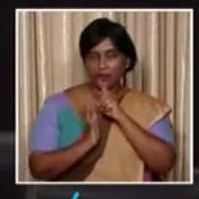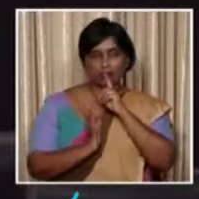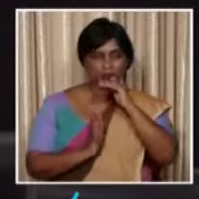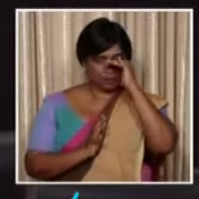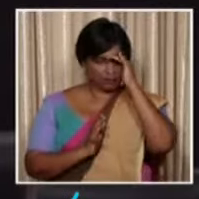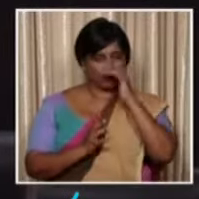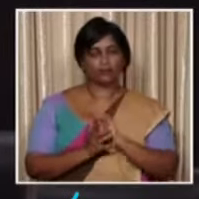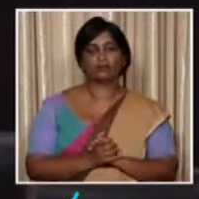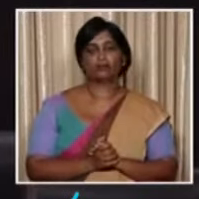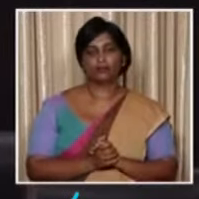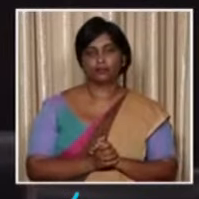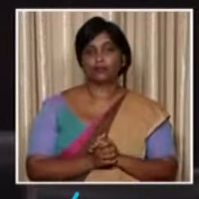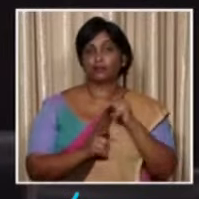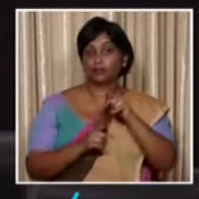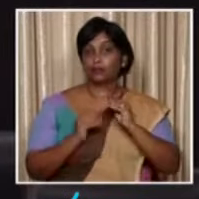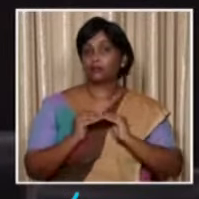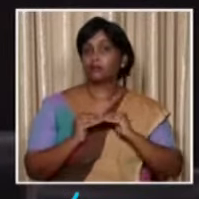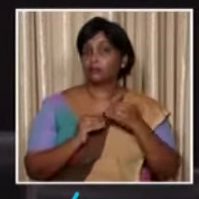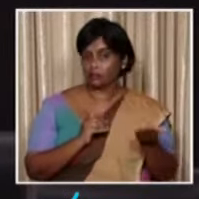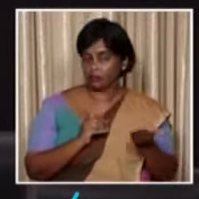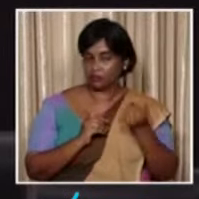කතානායකතුමා එතනින් පස්සේ